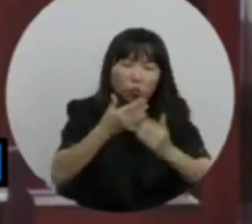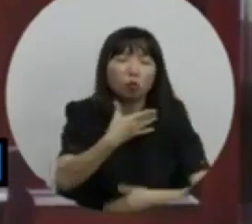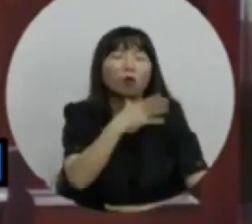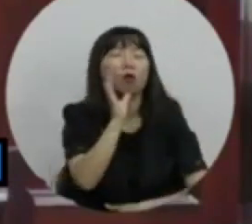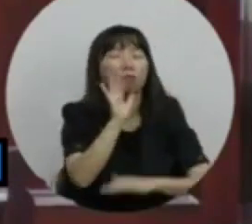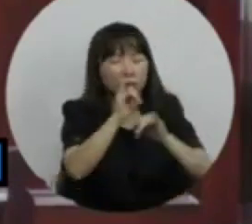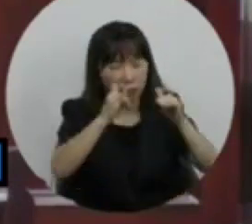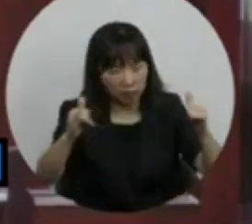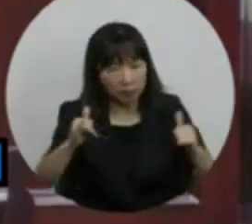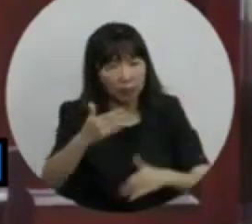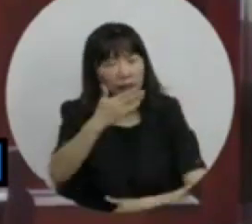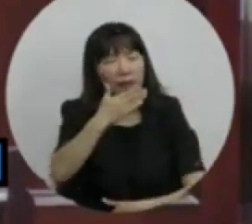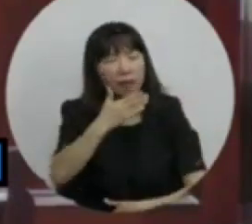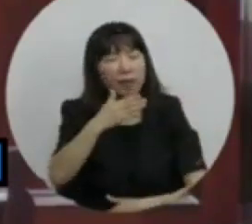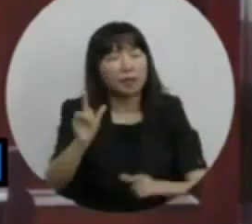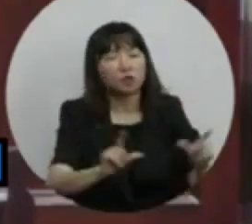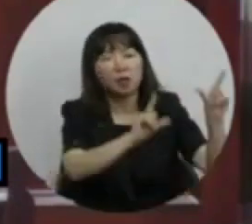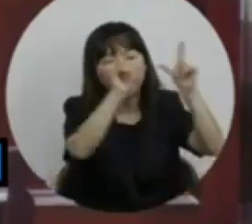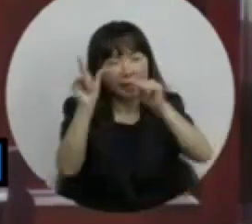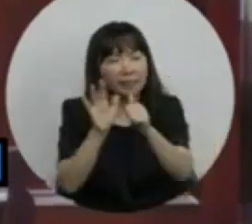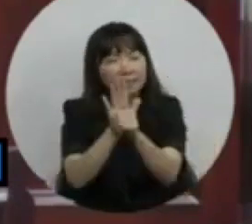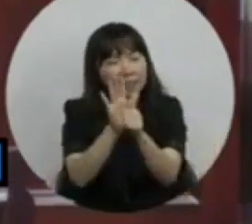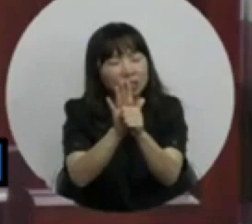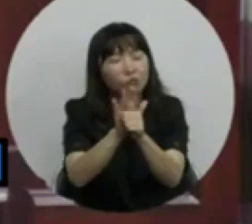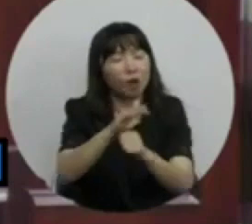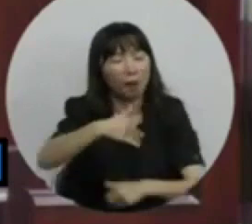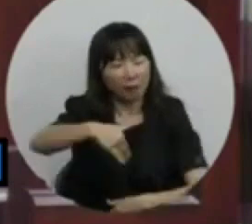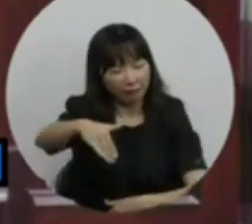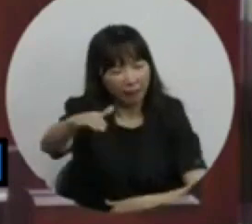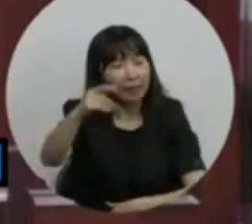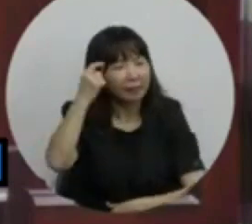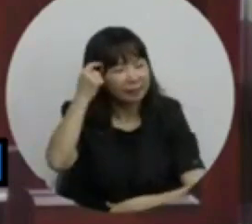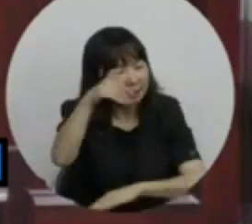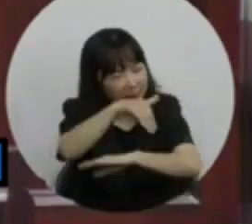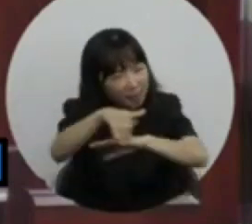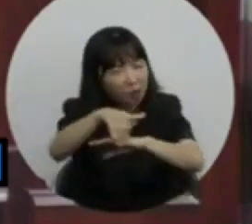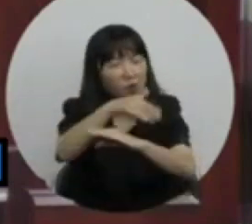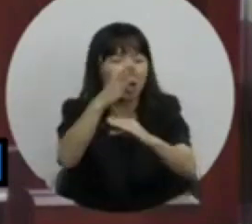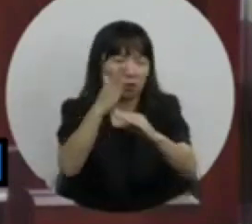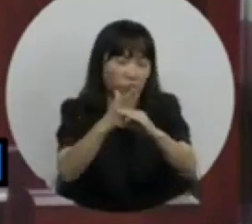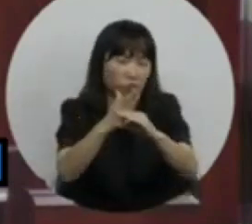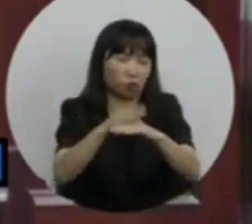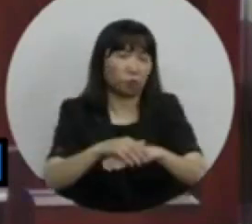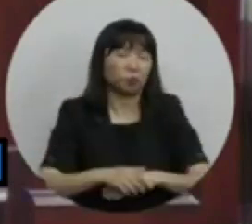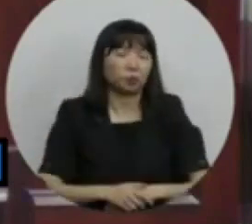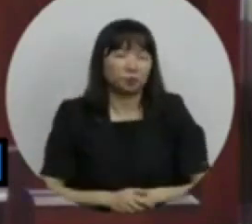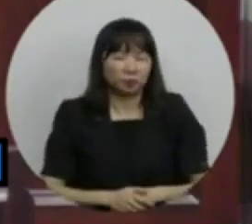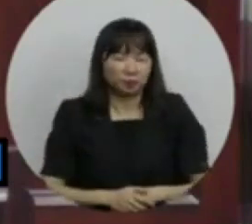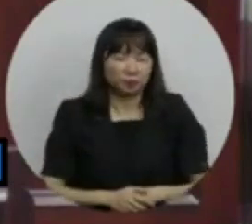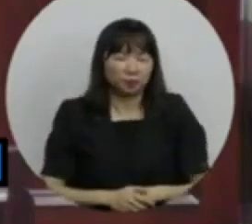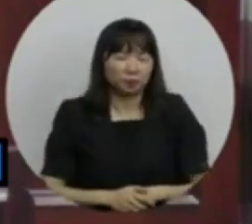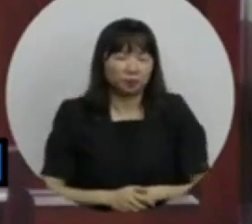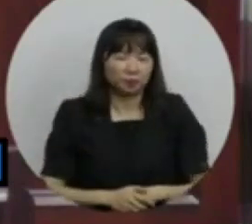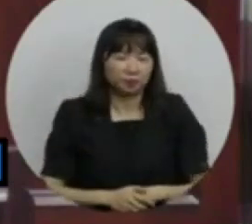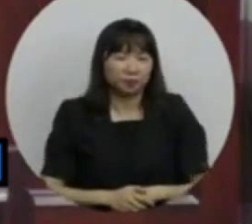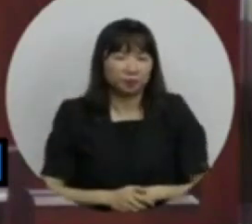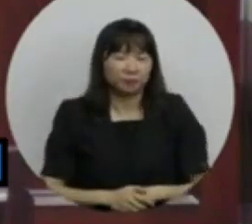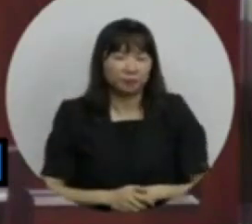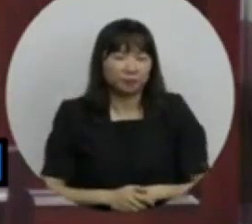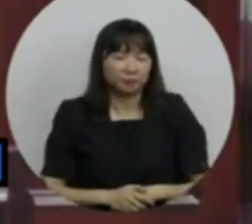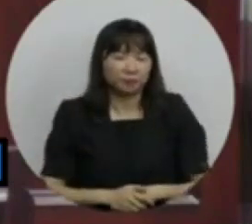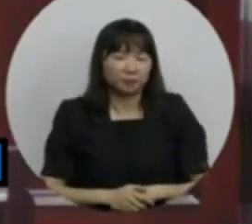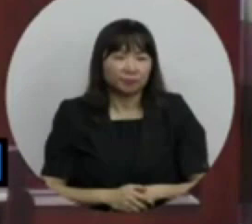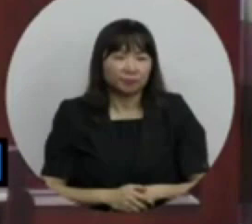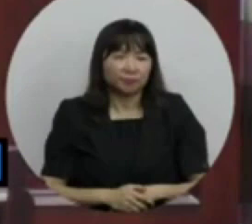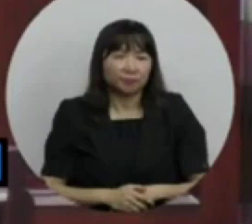지원해 나갈 계획입니다. 사랑하고 존경하는 12만 여주 시민 여러분, 정병관 의장님과